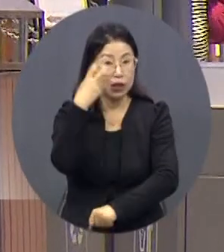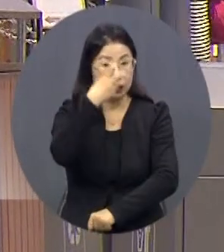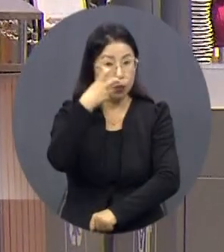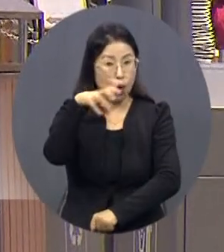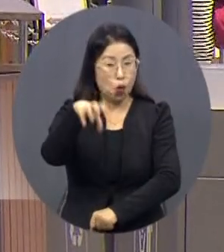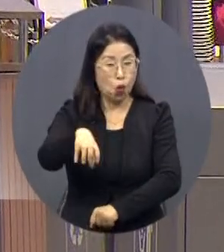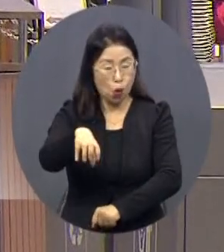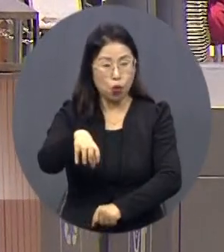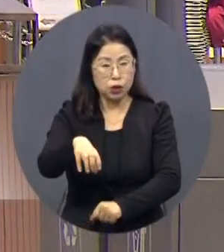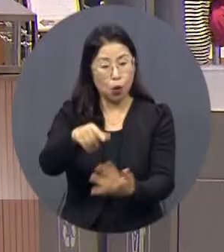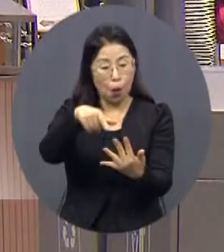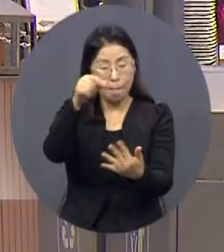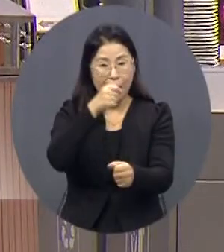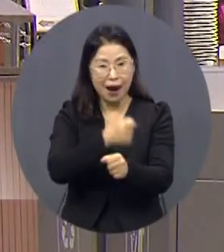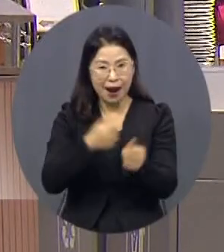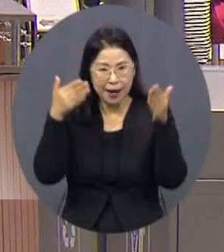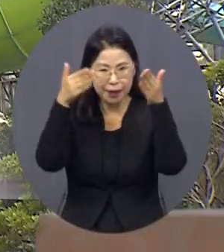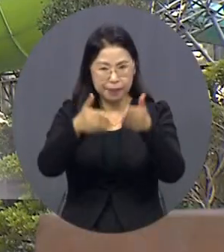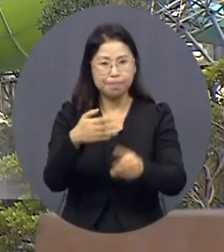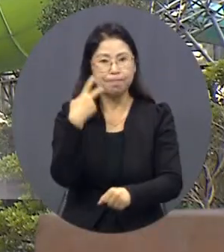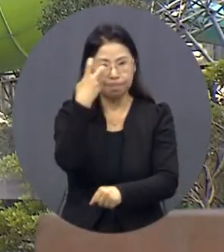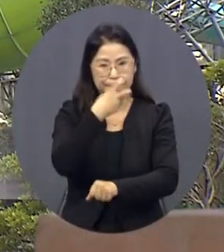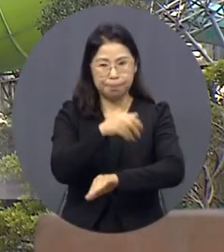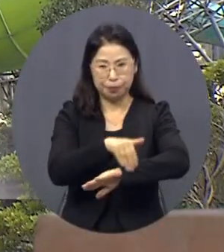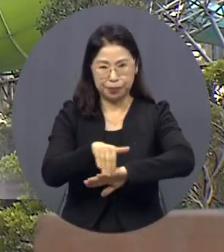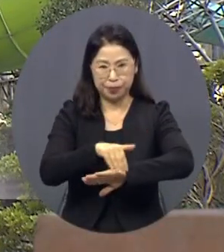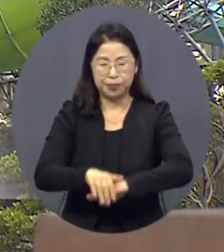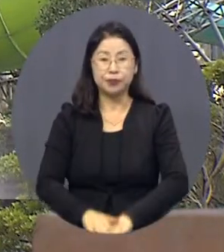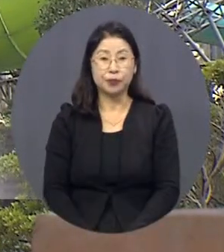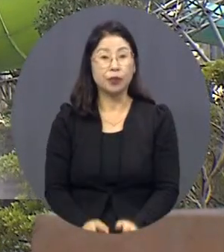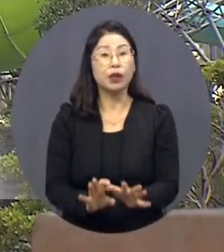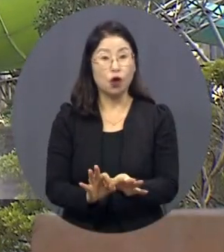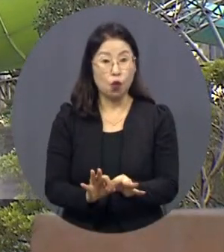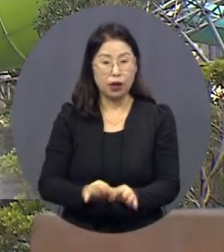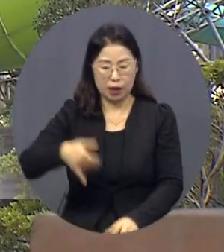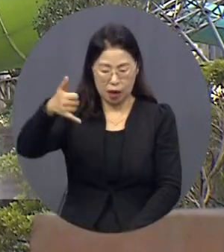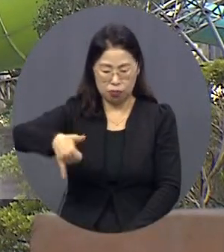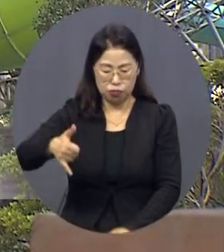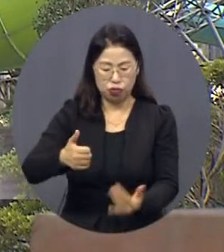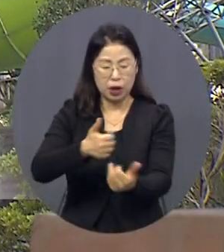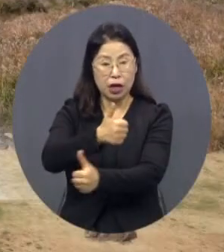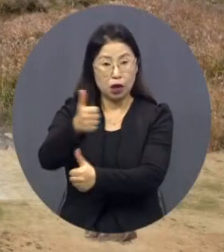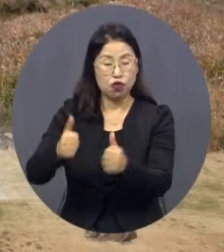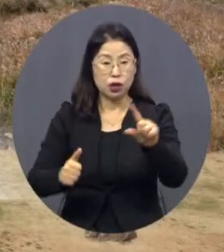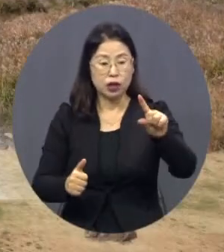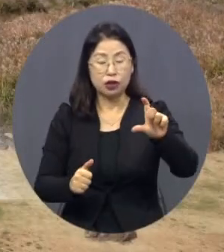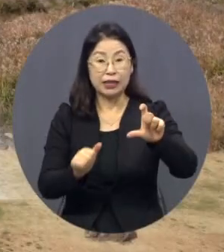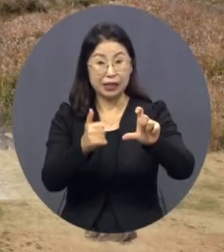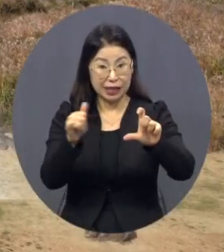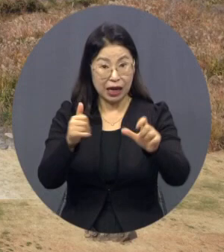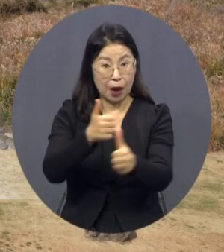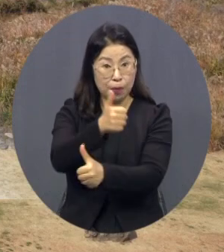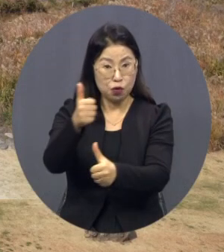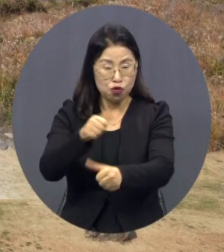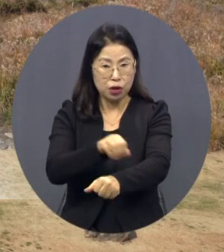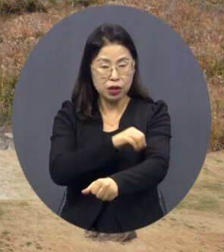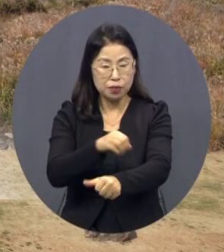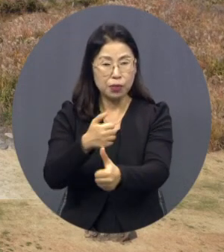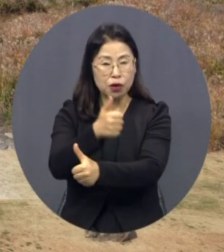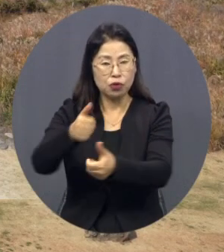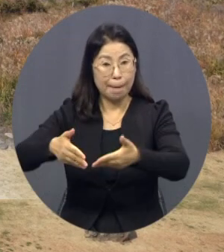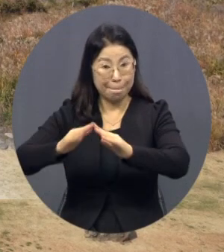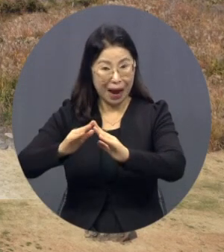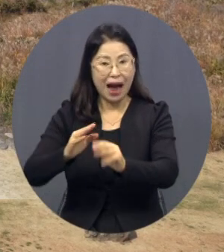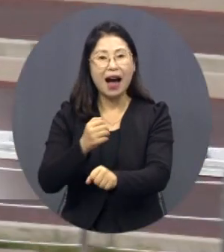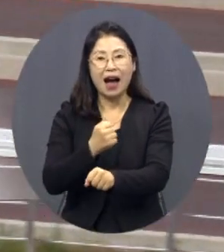사업장으로 분류해 집중 관리합니다이를 위해 개발사업 심 15명으로 구성된 특별점검 위원회를